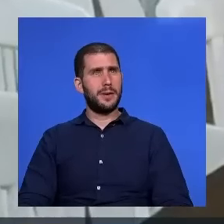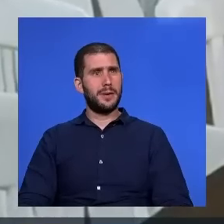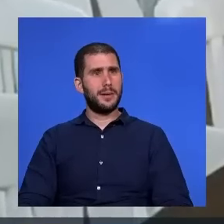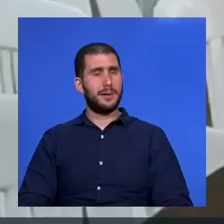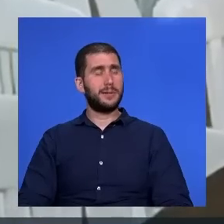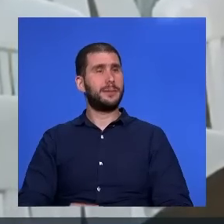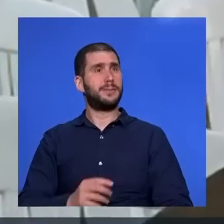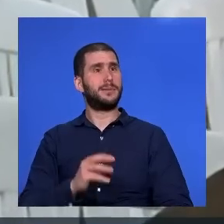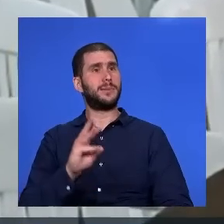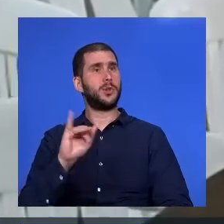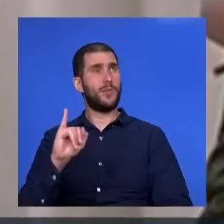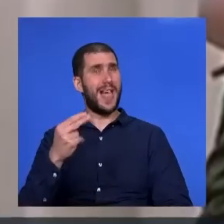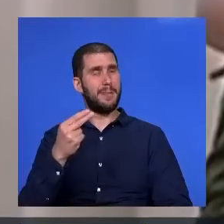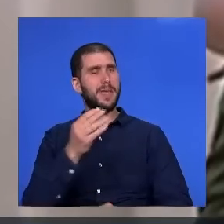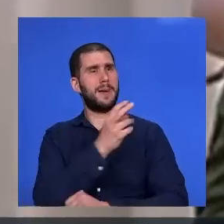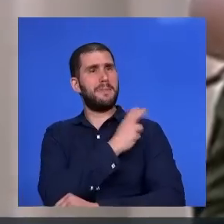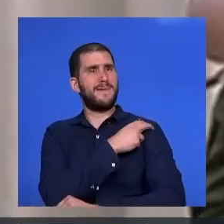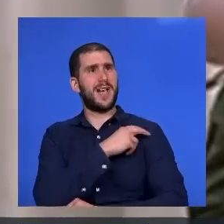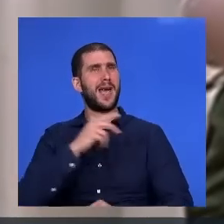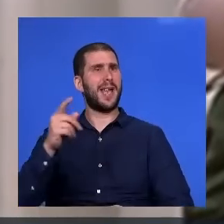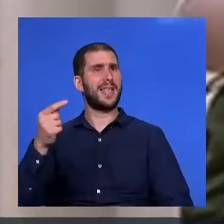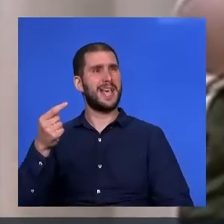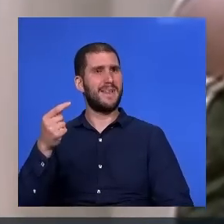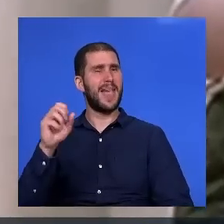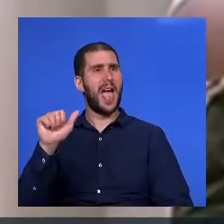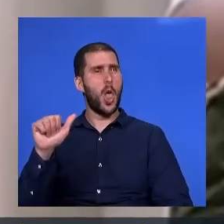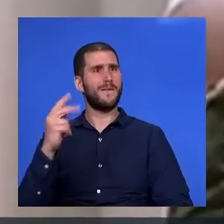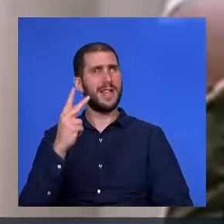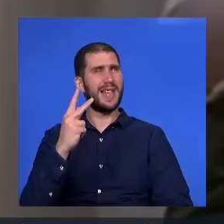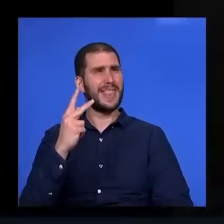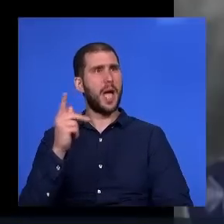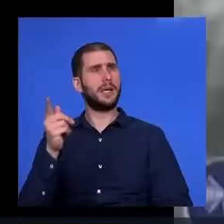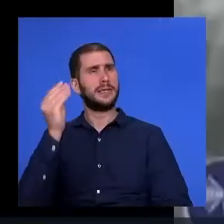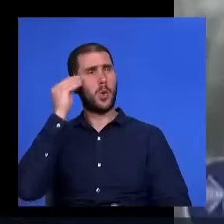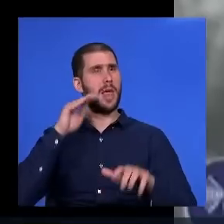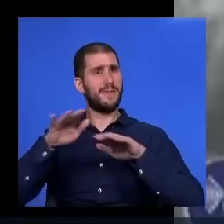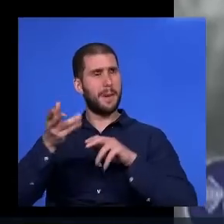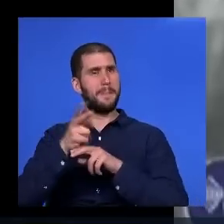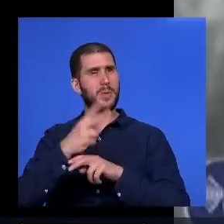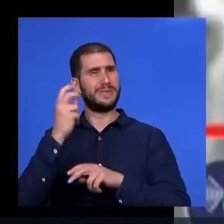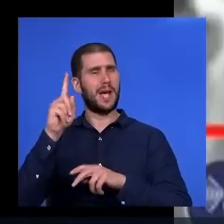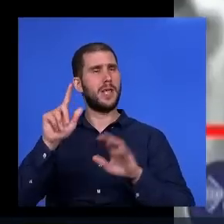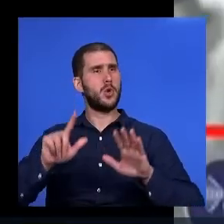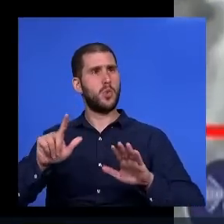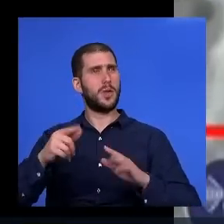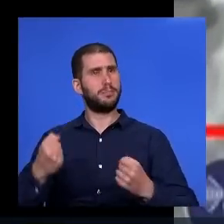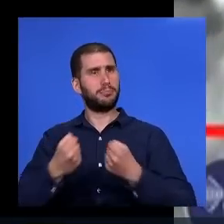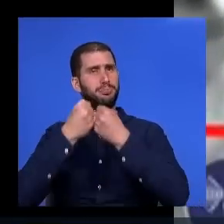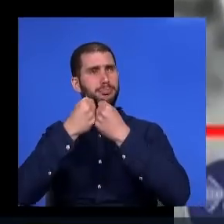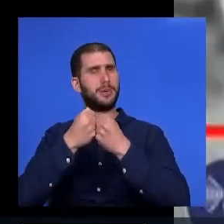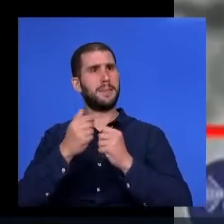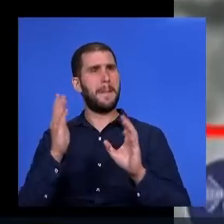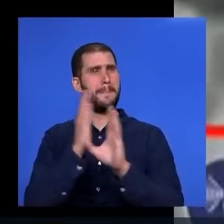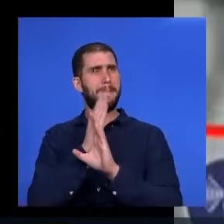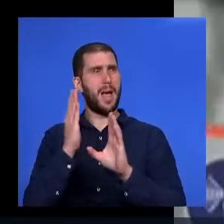הצוער יובל היימן ומפקד גדוד גפן, סגן אלוף דולף קידר, זכרונם לברכה, נהרגו ב-21 ביולי בהתקלות עם חוליית